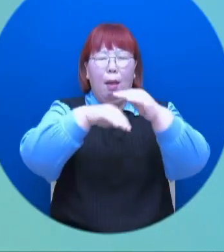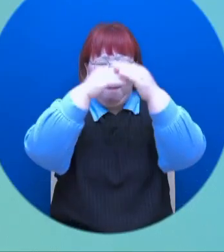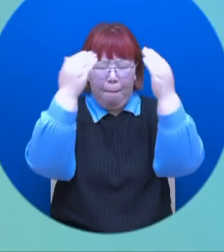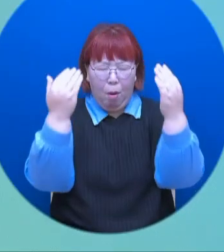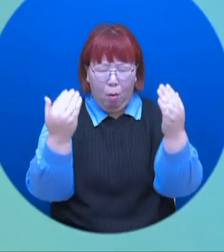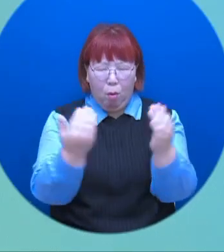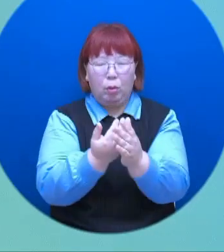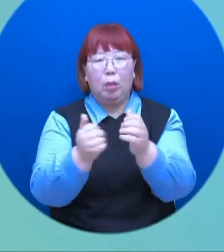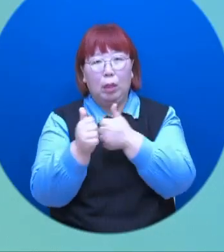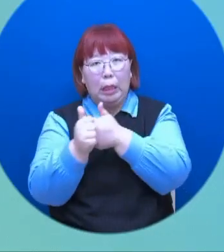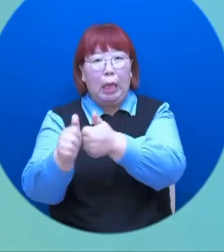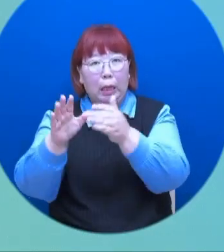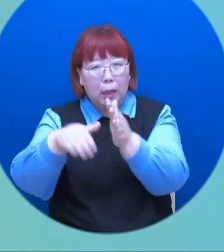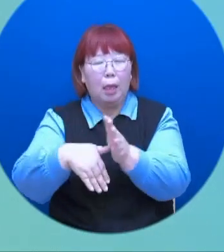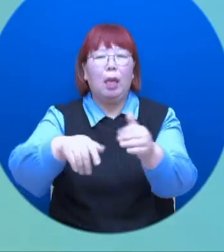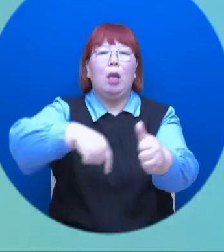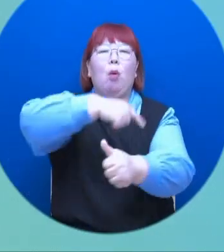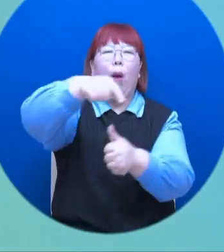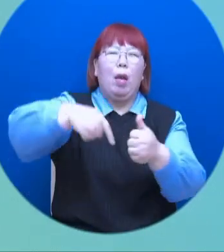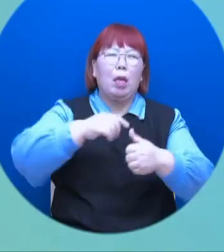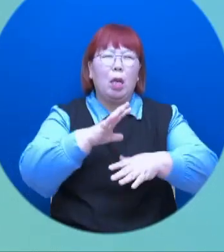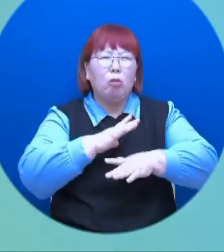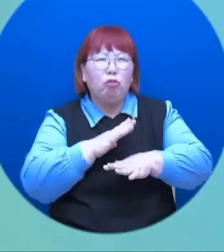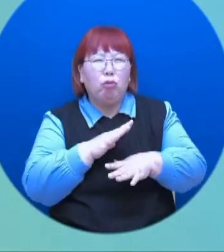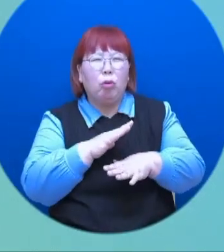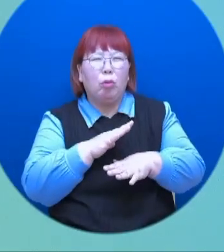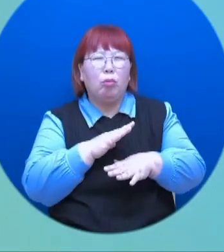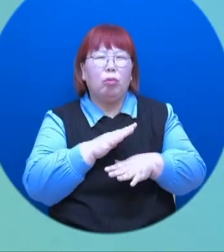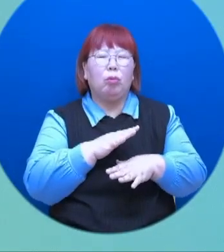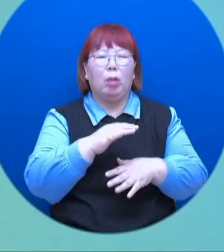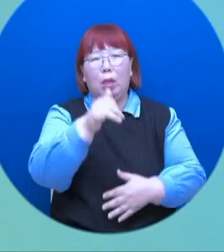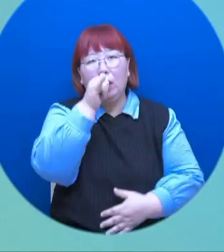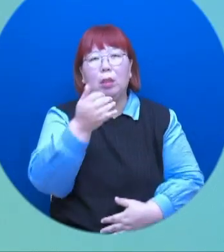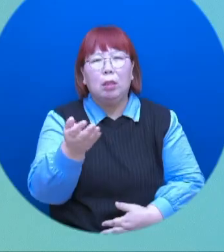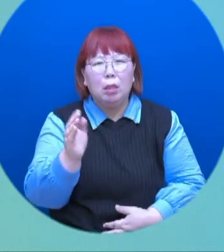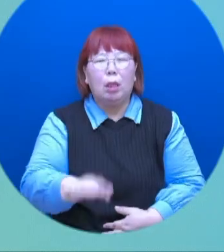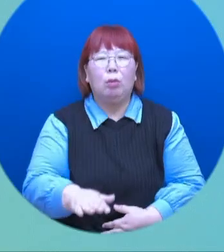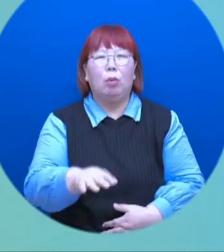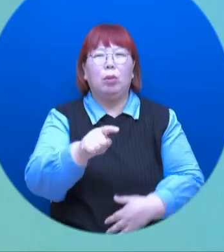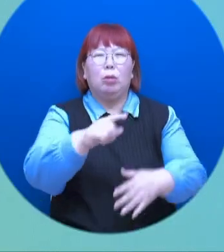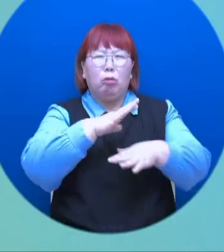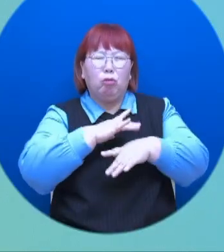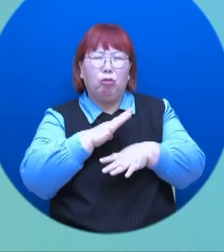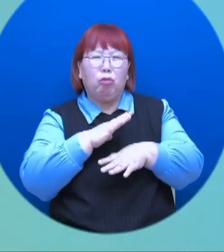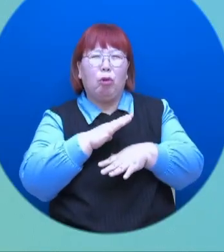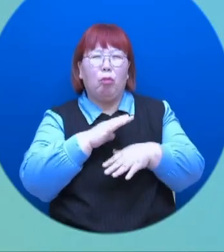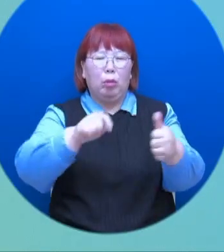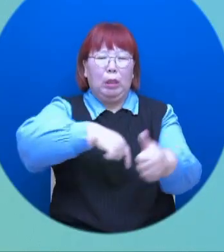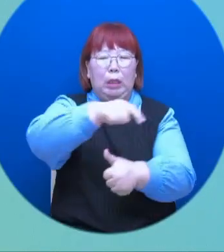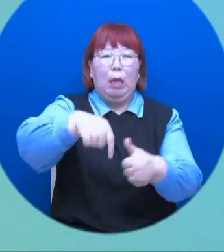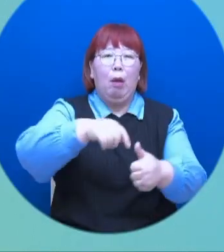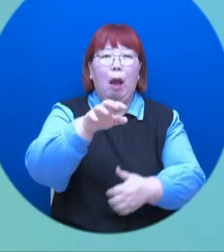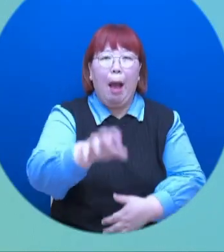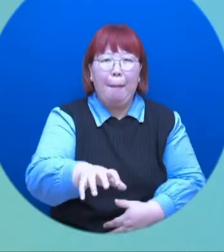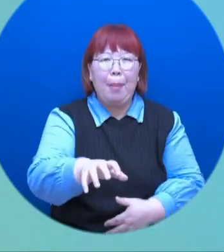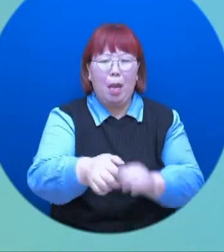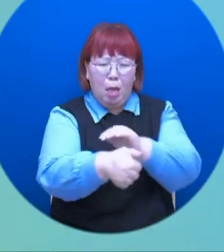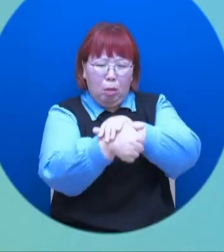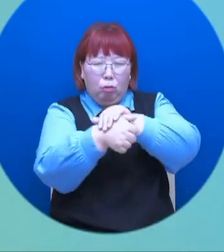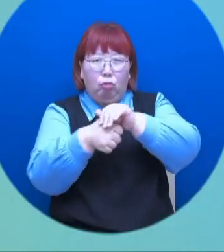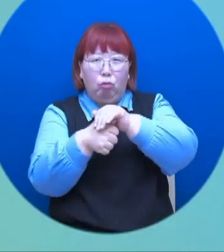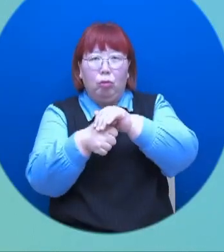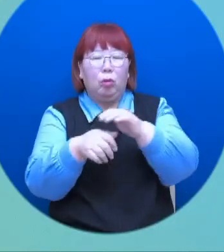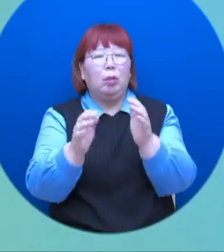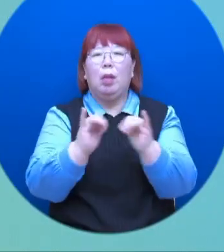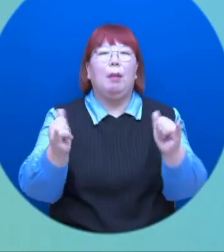때 환경에 두려운 여건이 있다 할지라도 그 두려운 여건 앞에 주눅드는 사람이